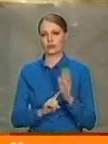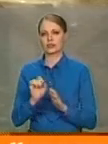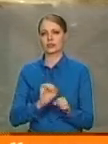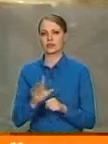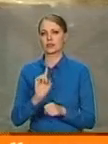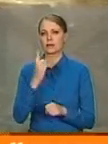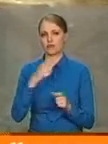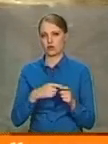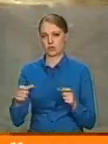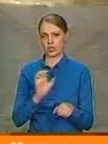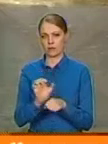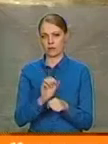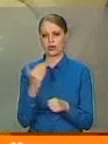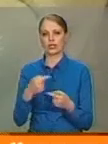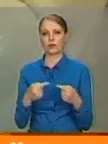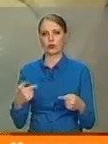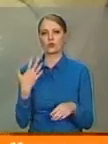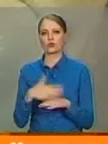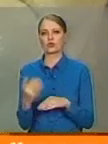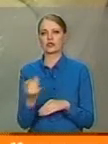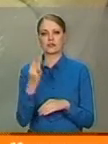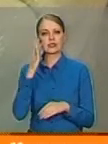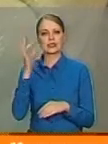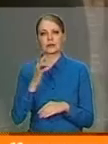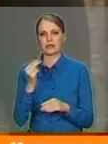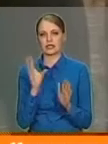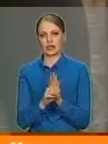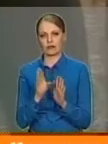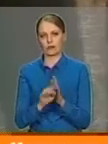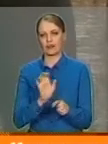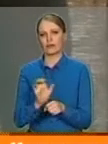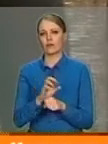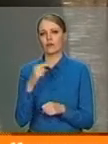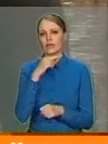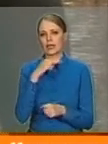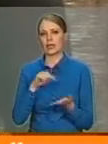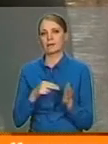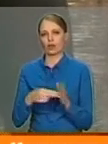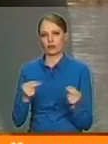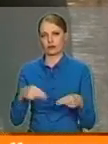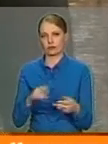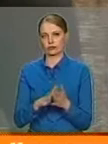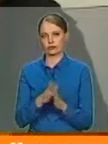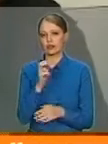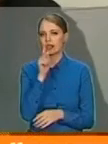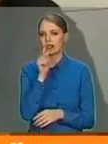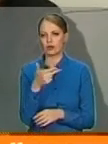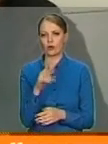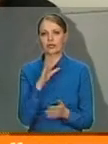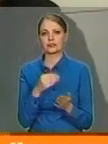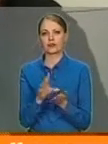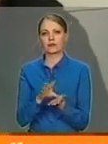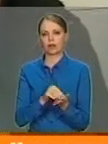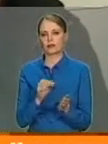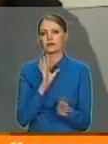першу лінію виробництва. Їх продукція вже зацікавила німецьких інвесторів, виробників ліків. Планують підписати контракт на 3 роки. Своїм